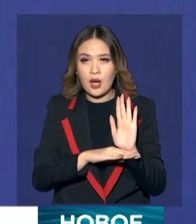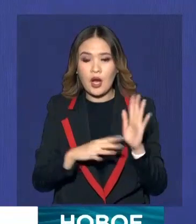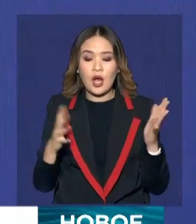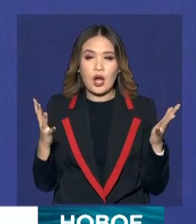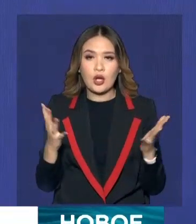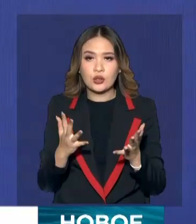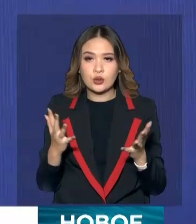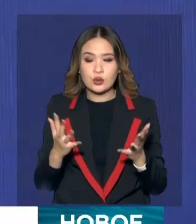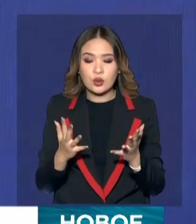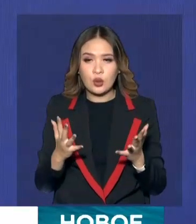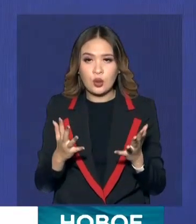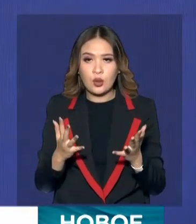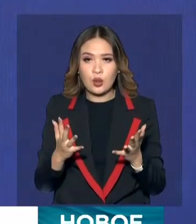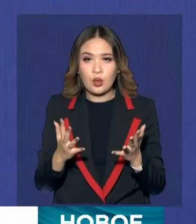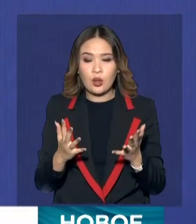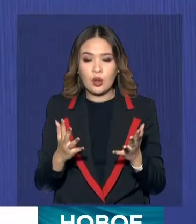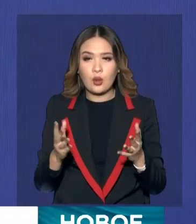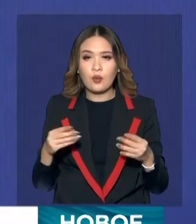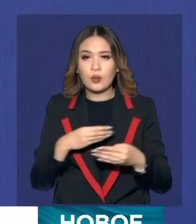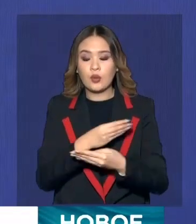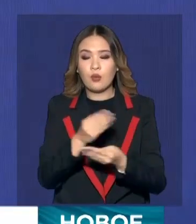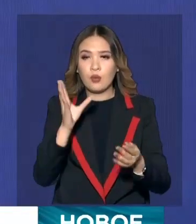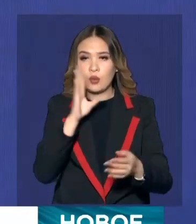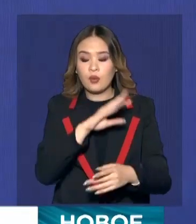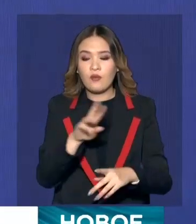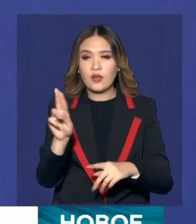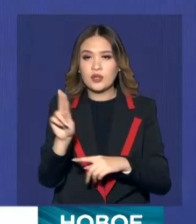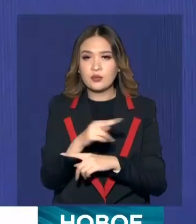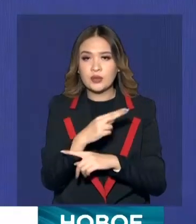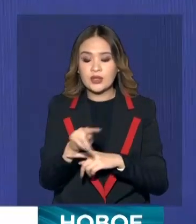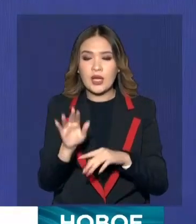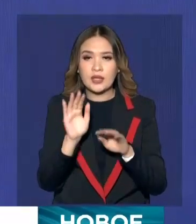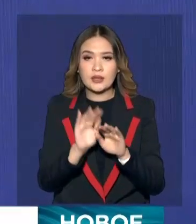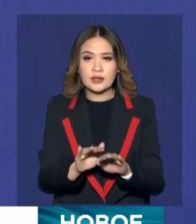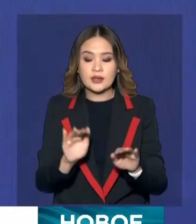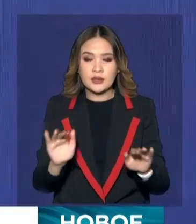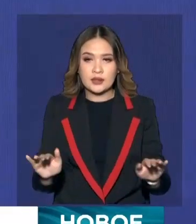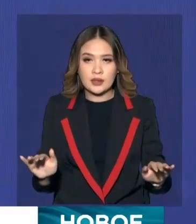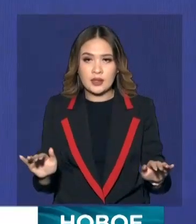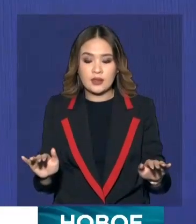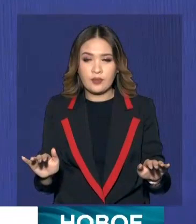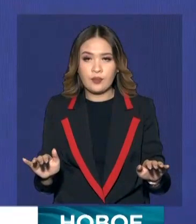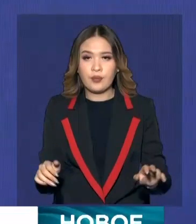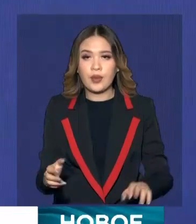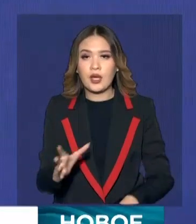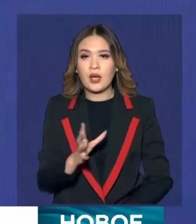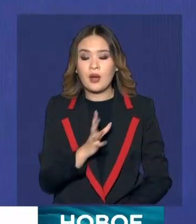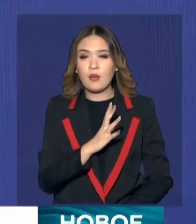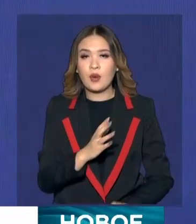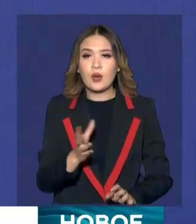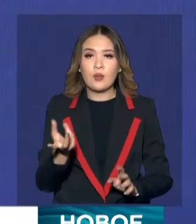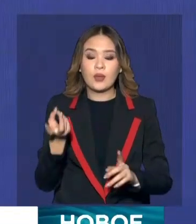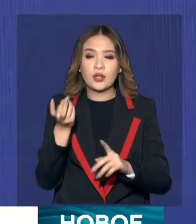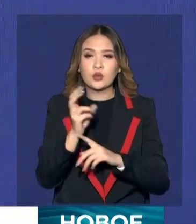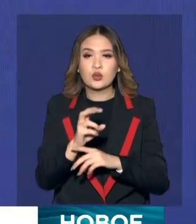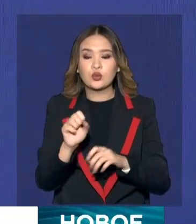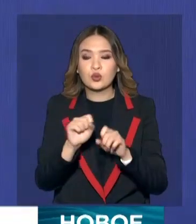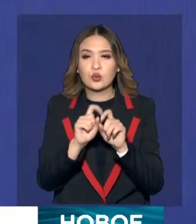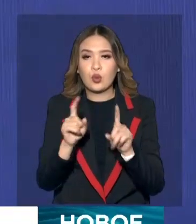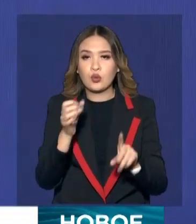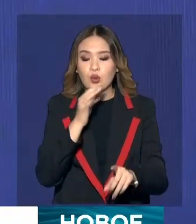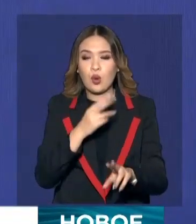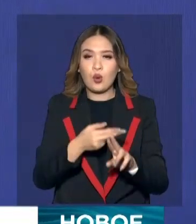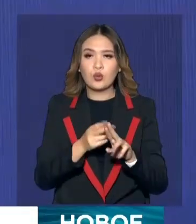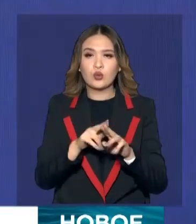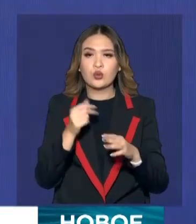которая обеспечивает воспитание детей дошкольного возраста с момента прихода в дошкольную организацию до